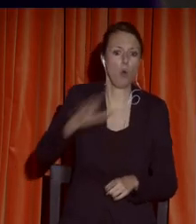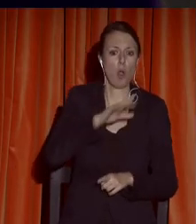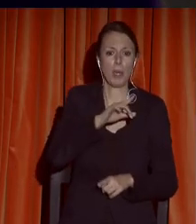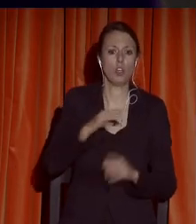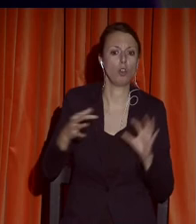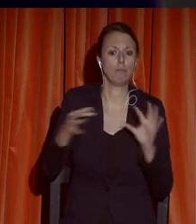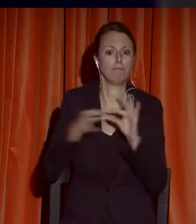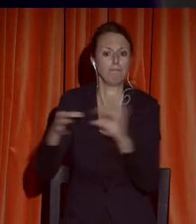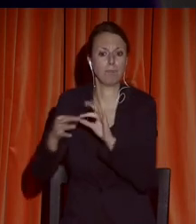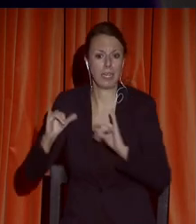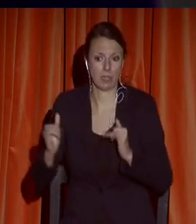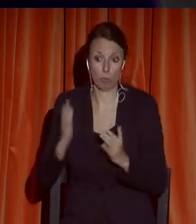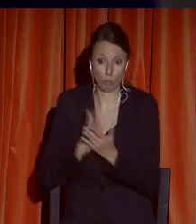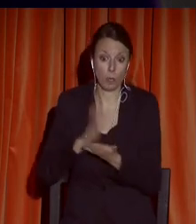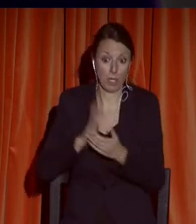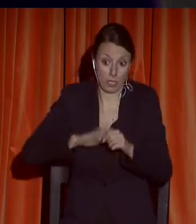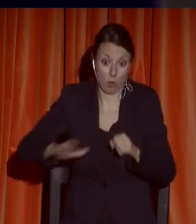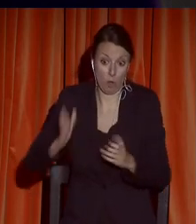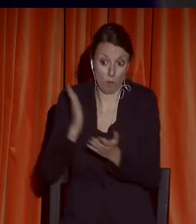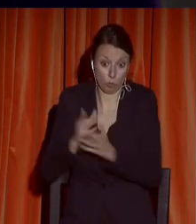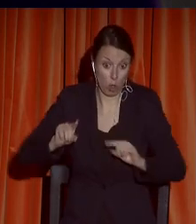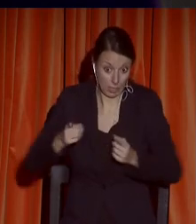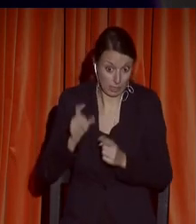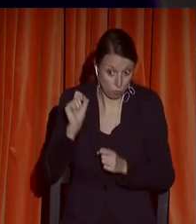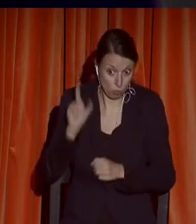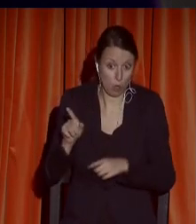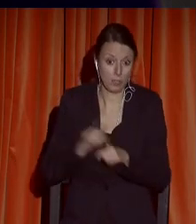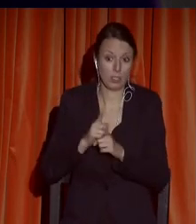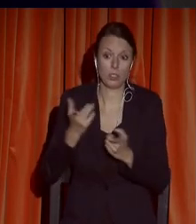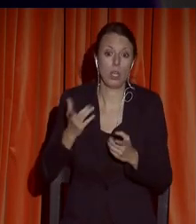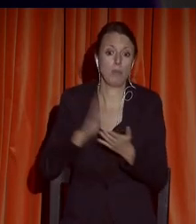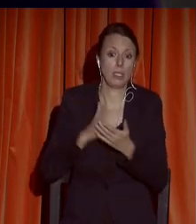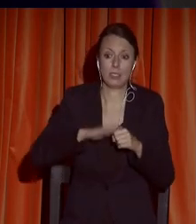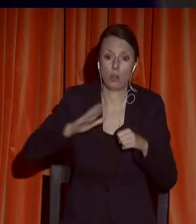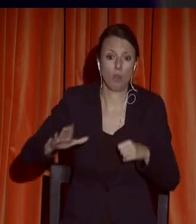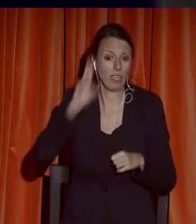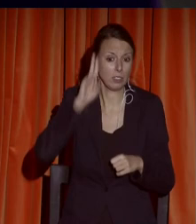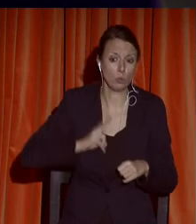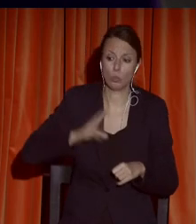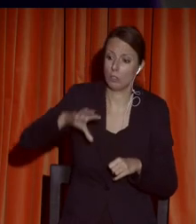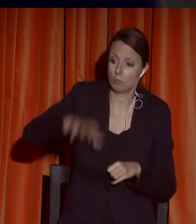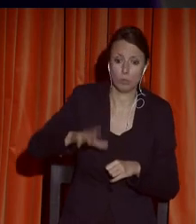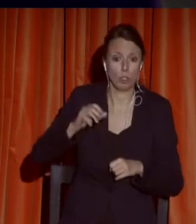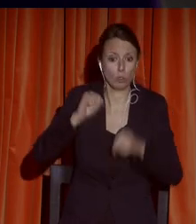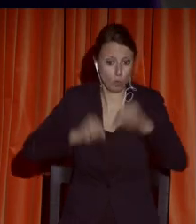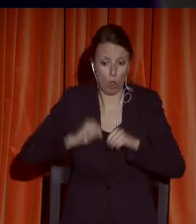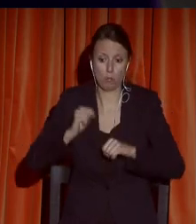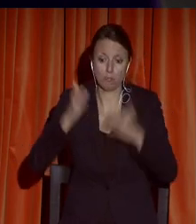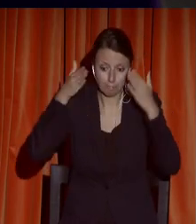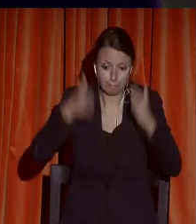organizacje międzynarodowe, instytucje, sądy, które mają się zajmować sprawami